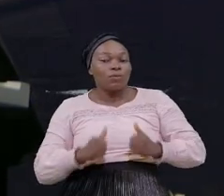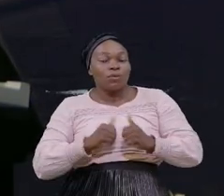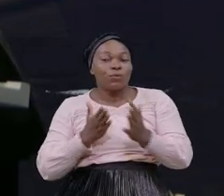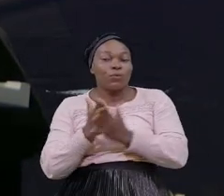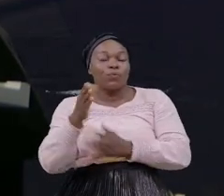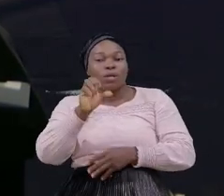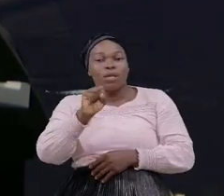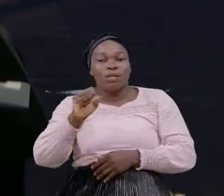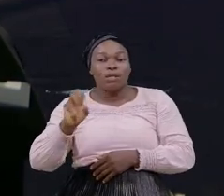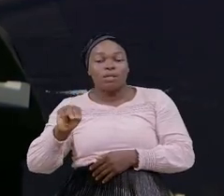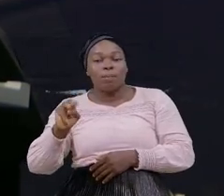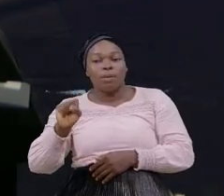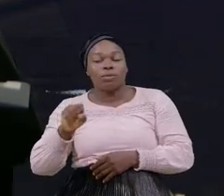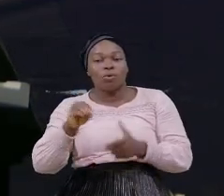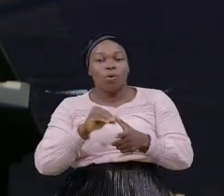bien par WhatsApp